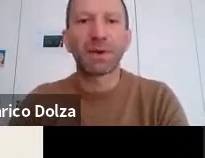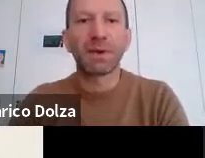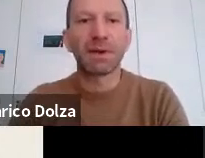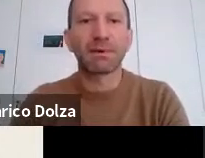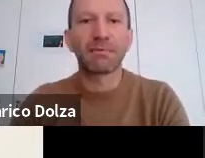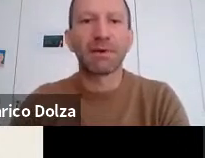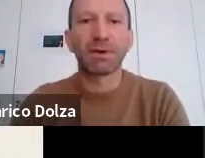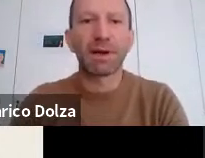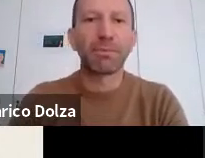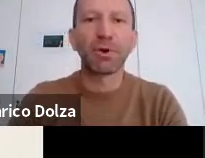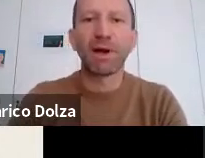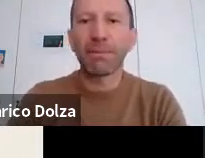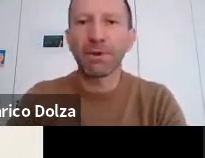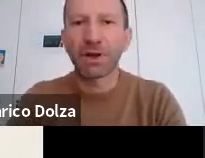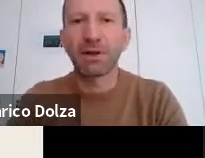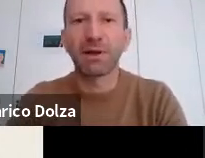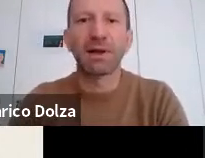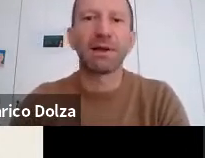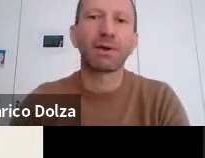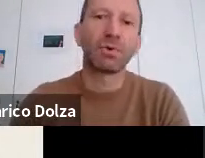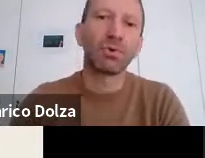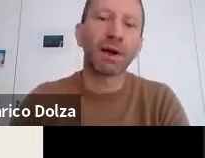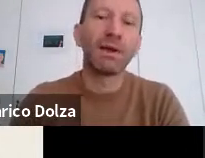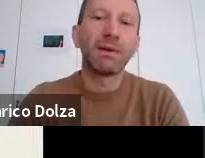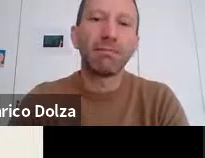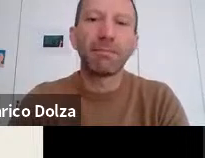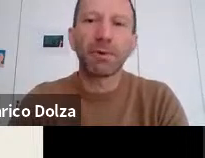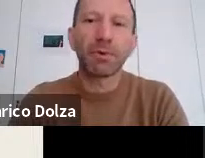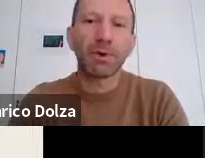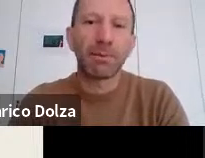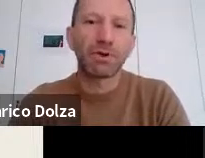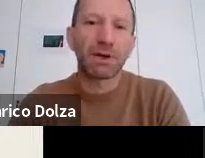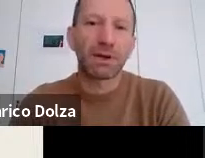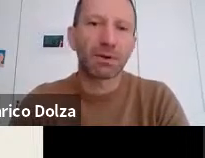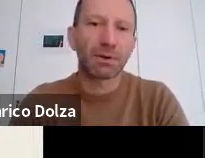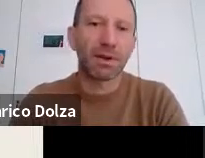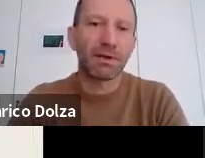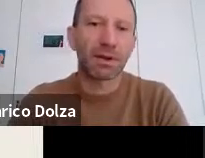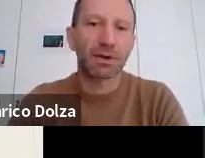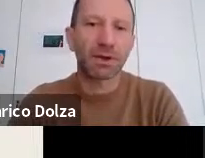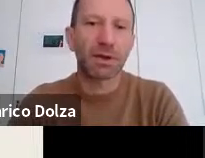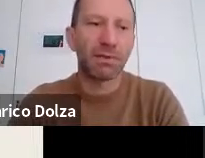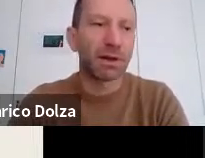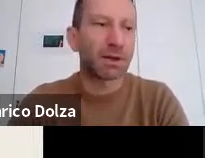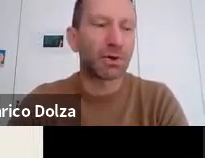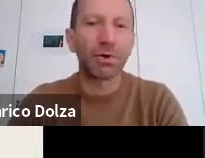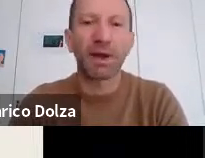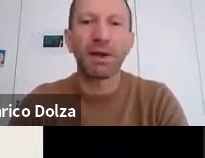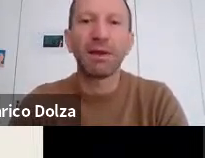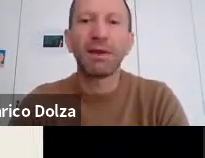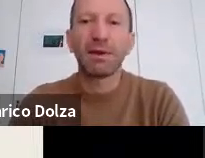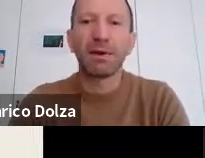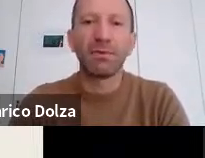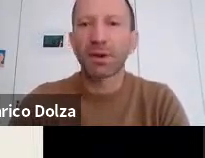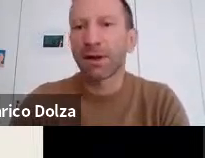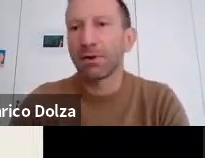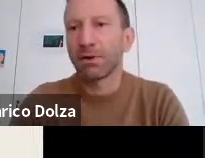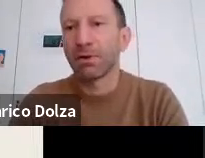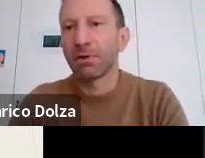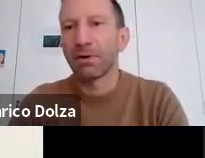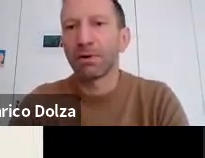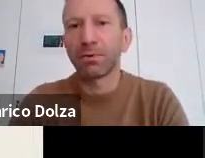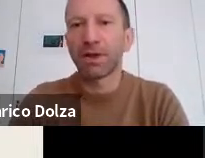sono quasi talvolta appunto l'apice della cultura. Beh, proprio questo apice secondo me deve essere accessibile, se non lo è,